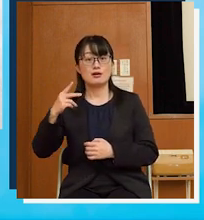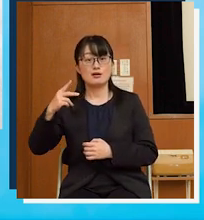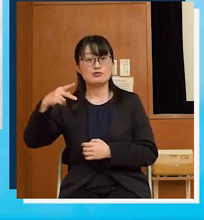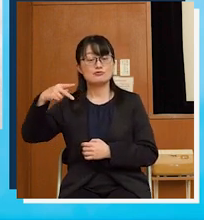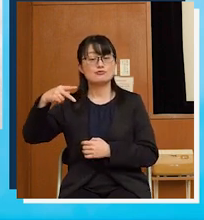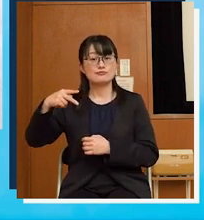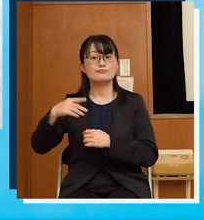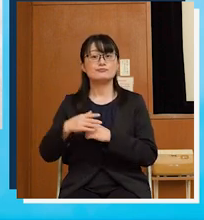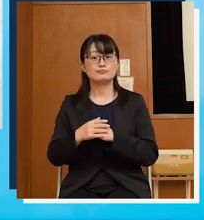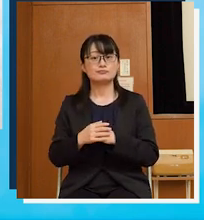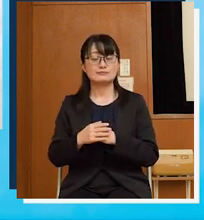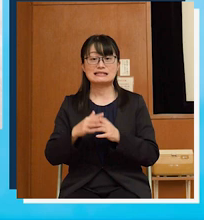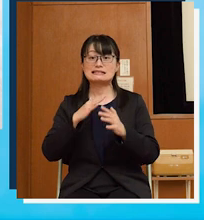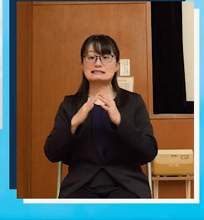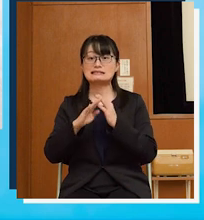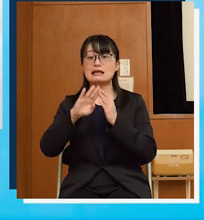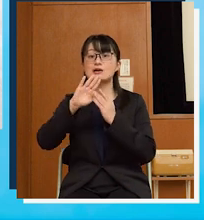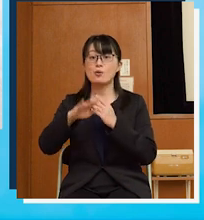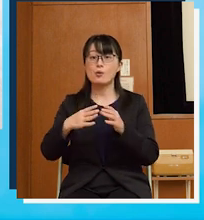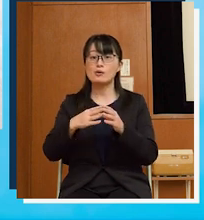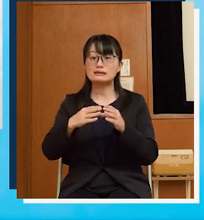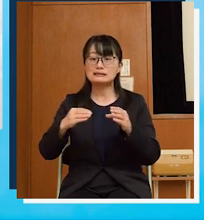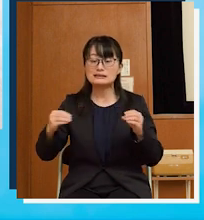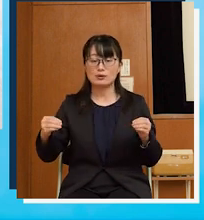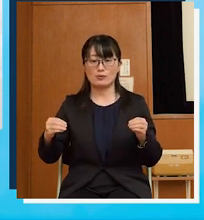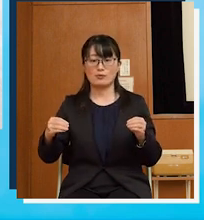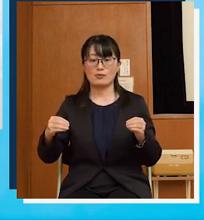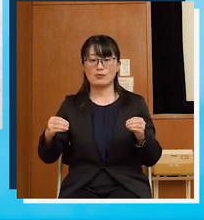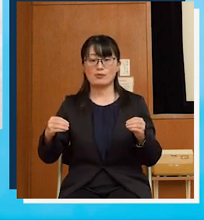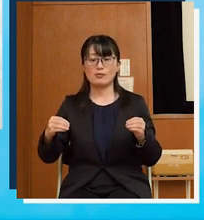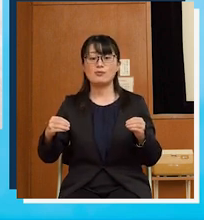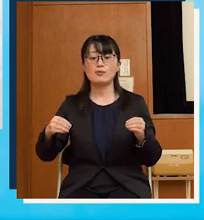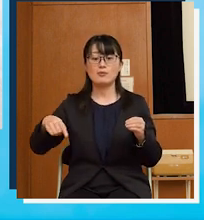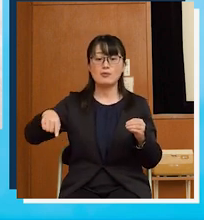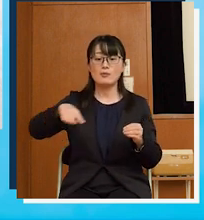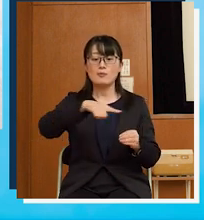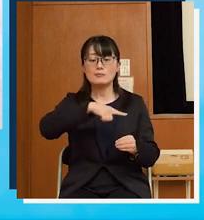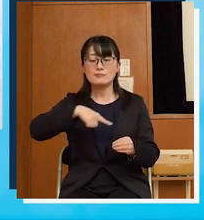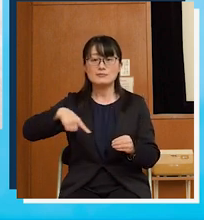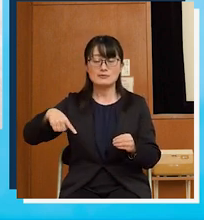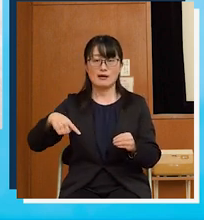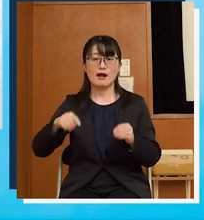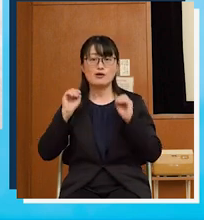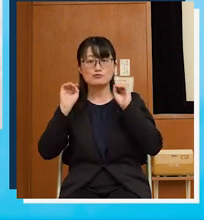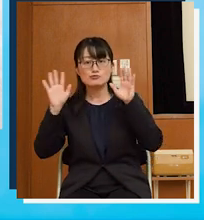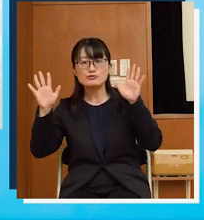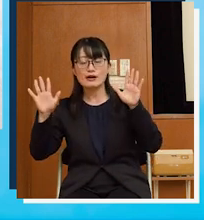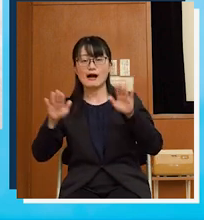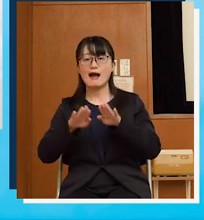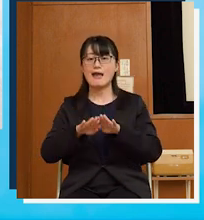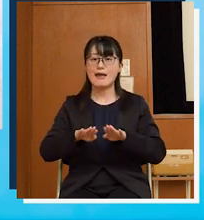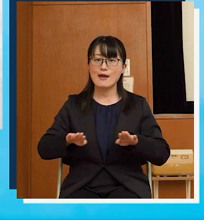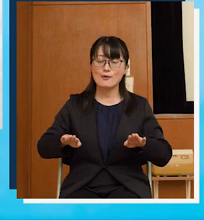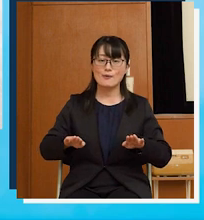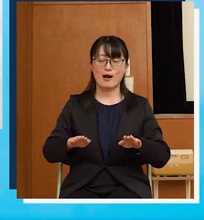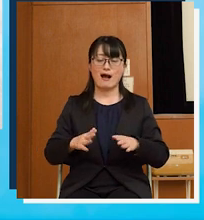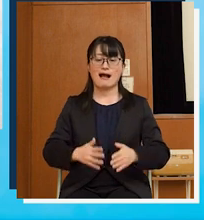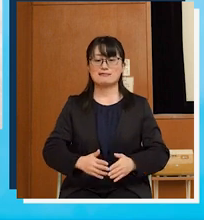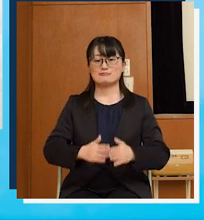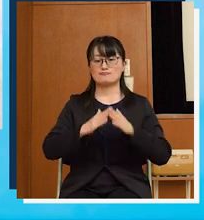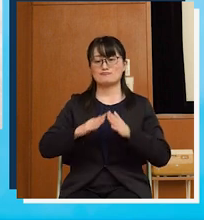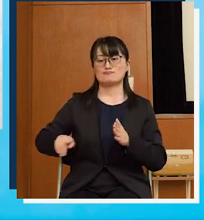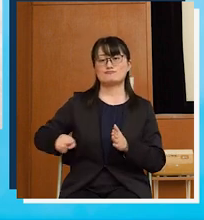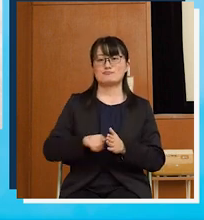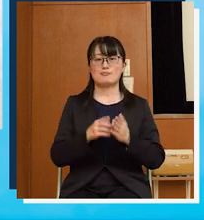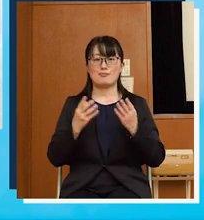ない戦後は日本全国はえ産中でみんなが大変苦労して豊かで平和で自由な国を築き上げてきたと言っ